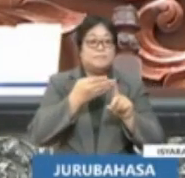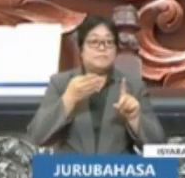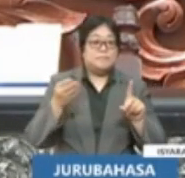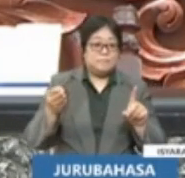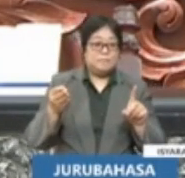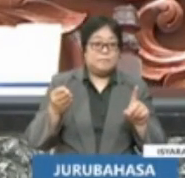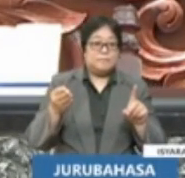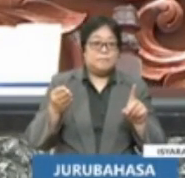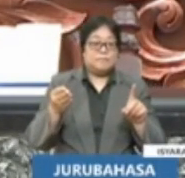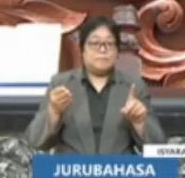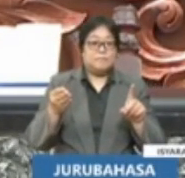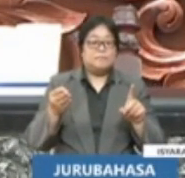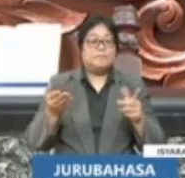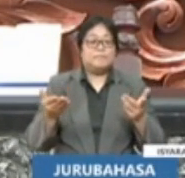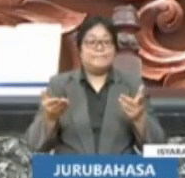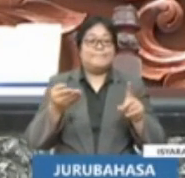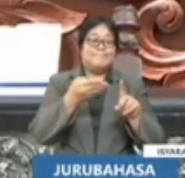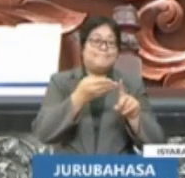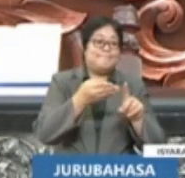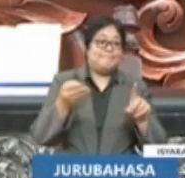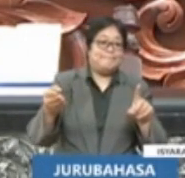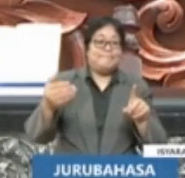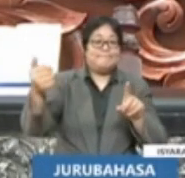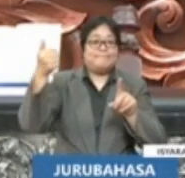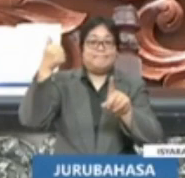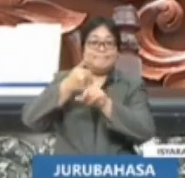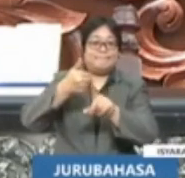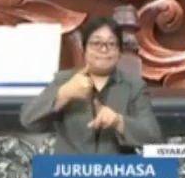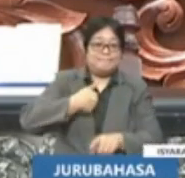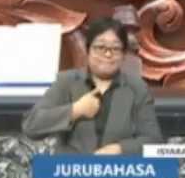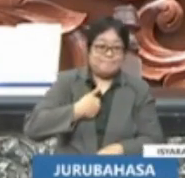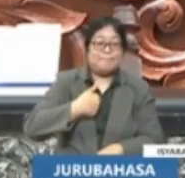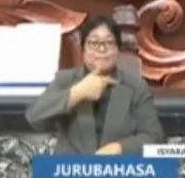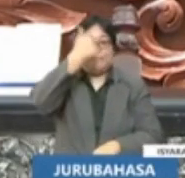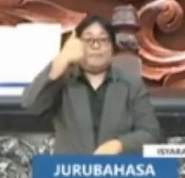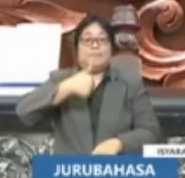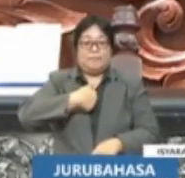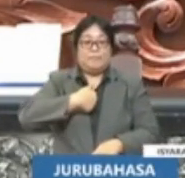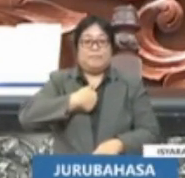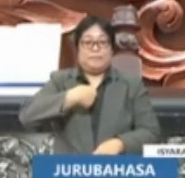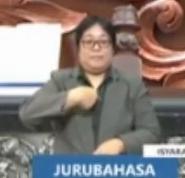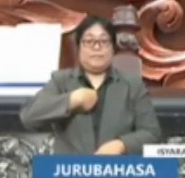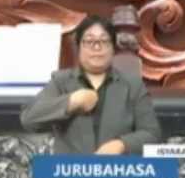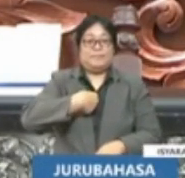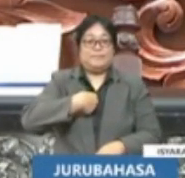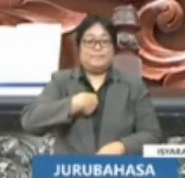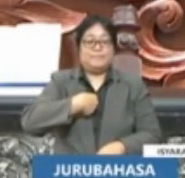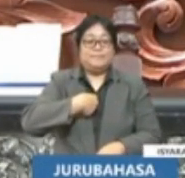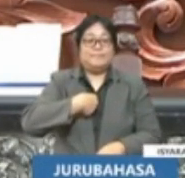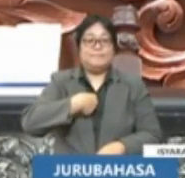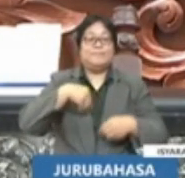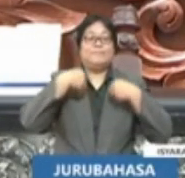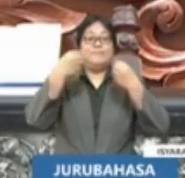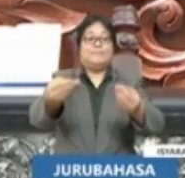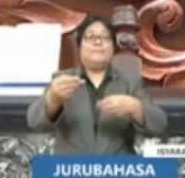mengingkari permohonan, mengingkari arahan saya, sebab saya yang